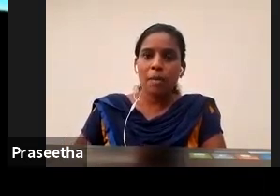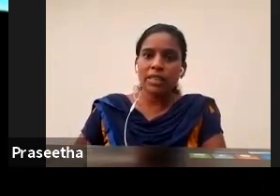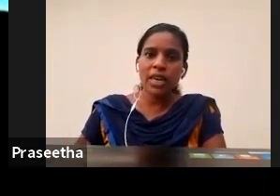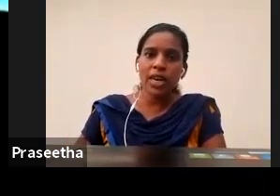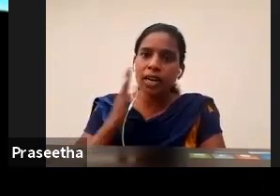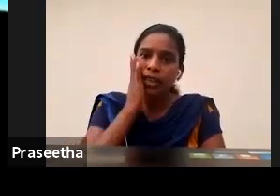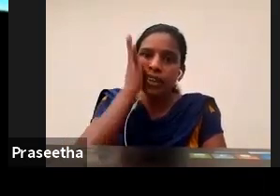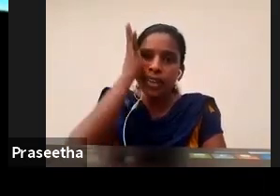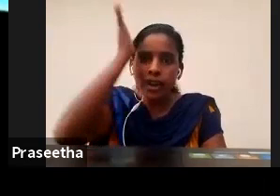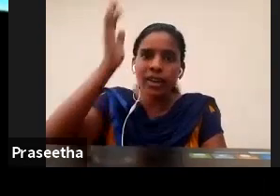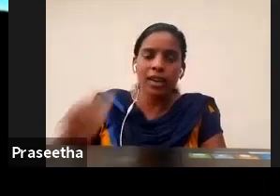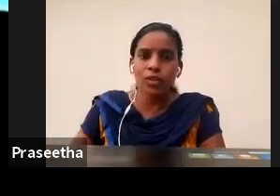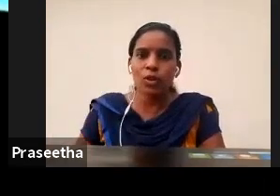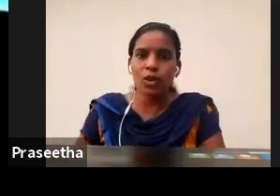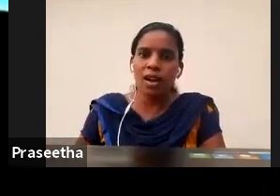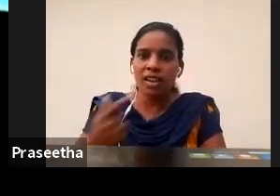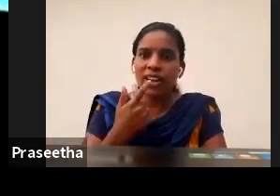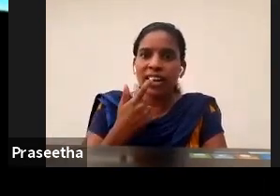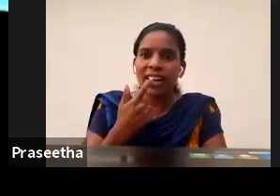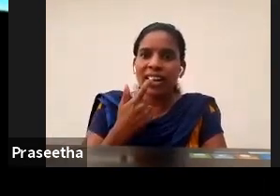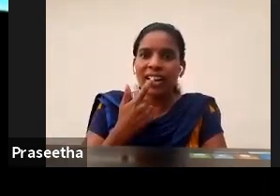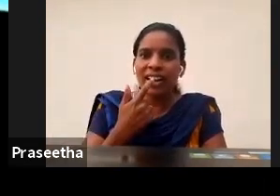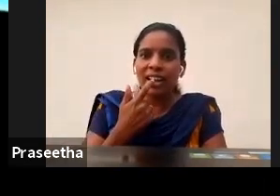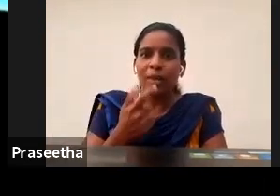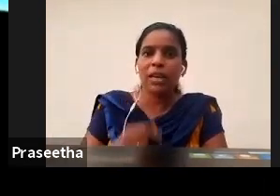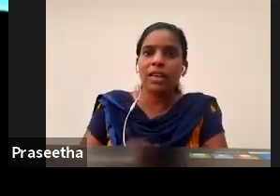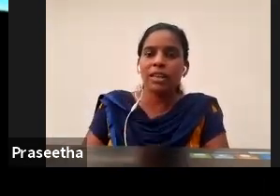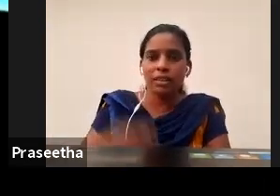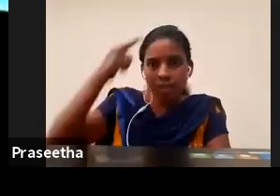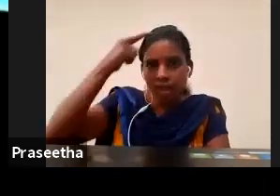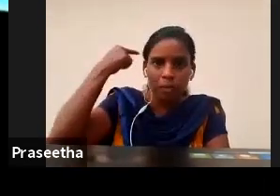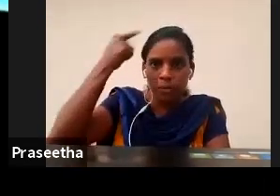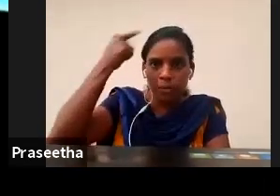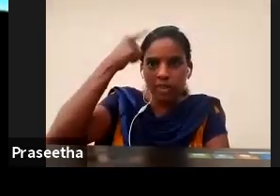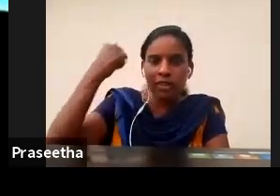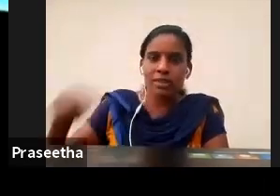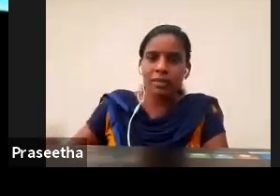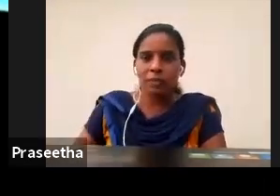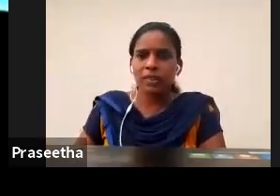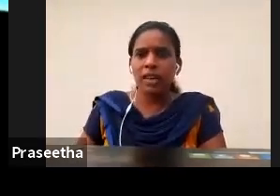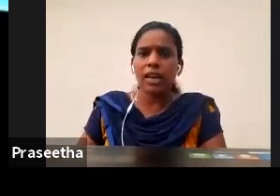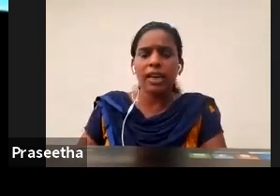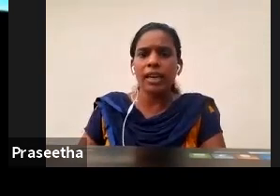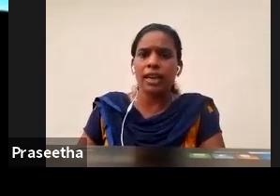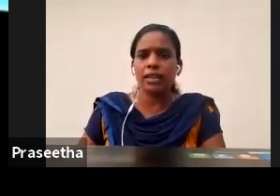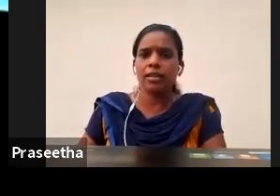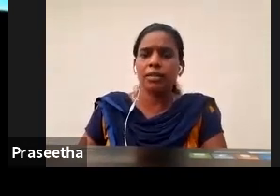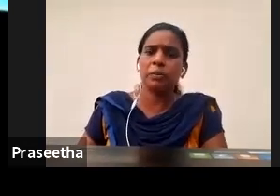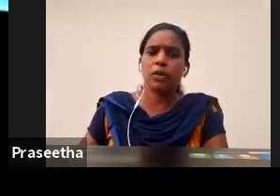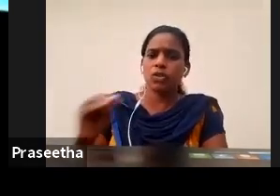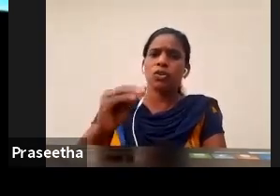അപ്പൊ മഞ്ഞ കളറിന് ഇങ്ങനെയാണ് കാണിച്ചു കൊടുക്കുക വെള്ള പല്ല് കറുപ്പ് ഇത്